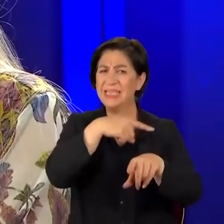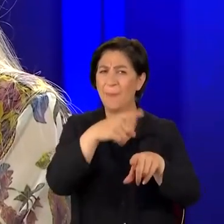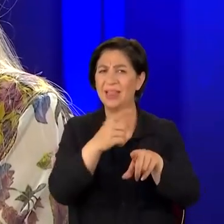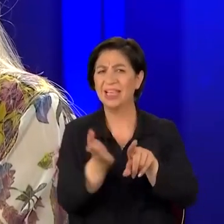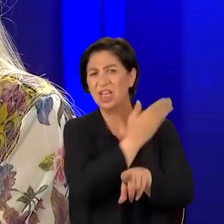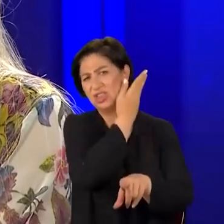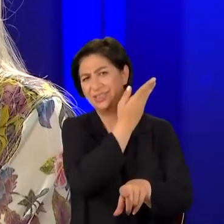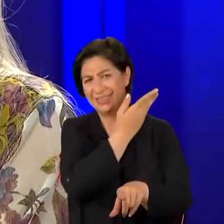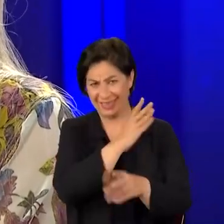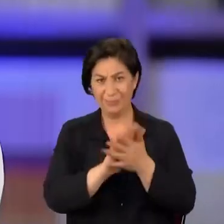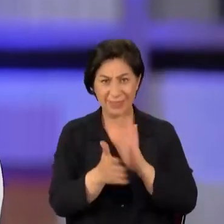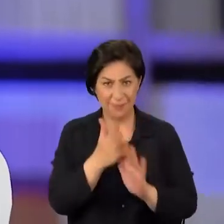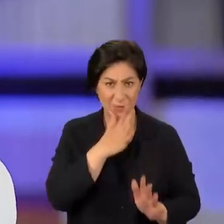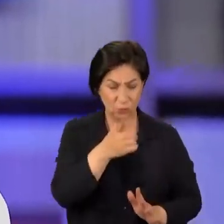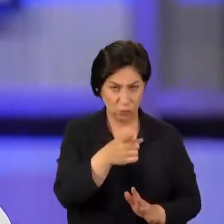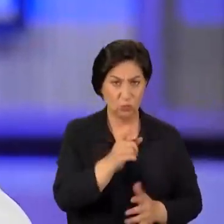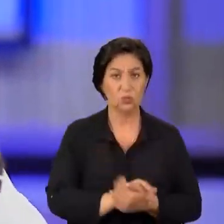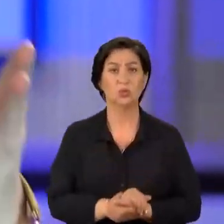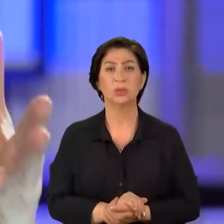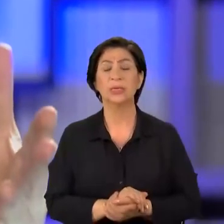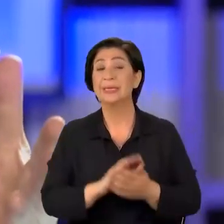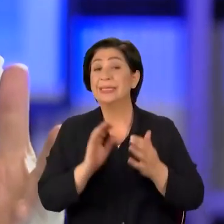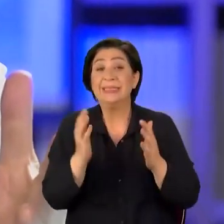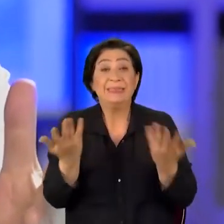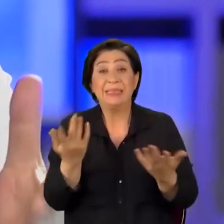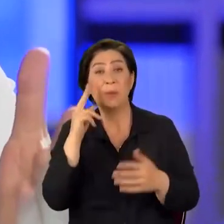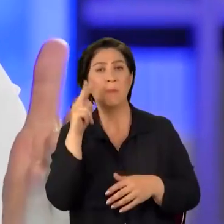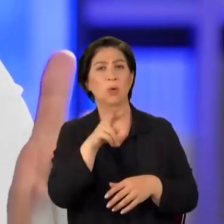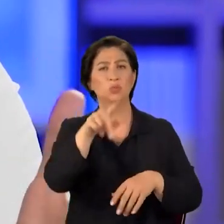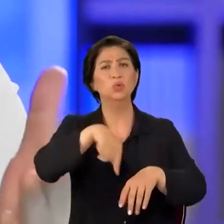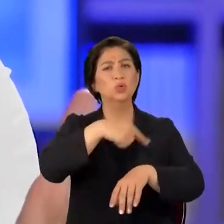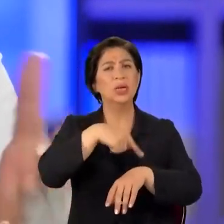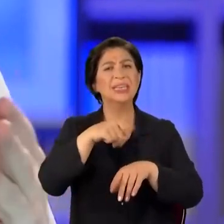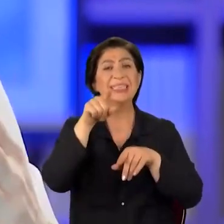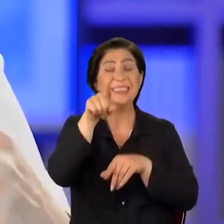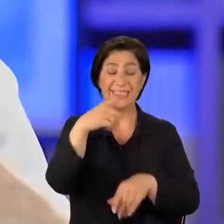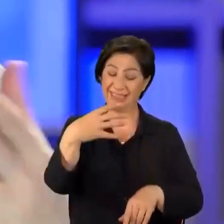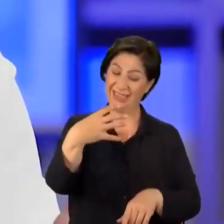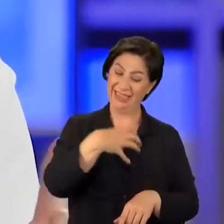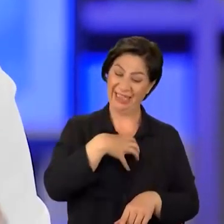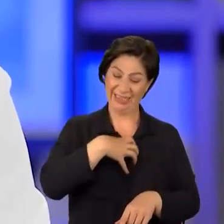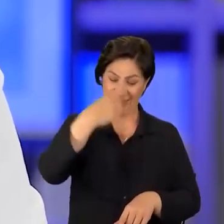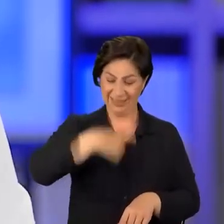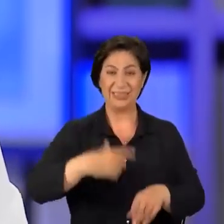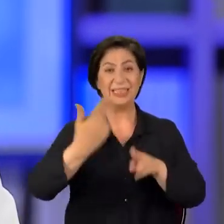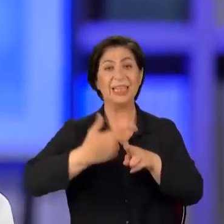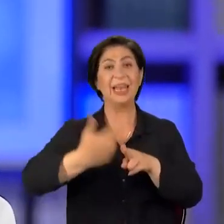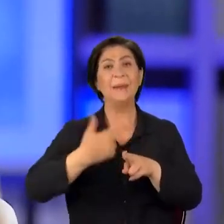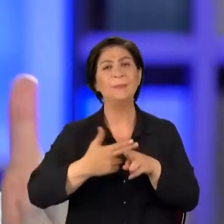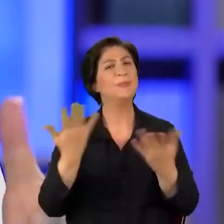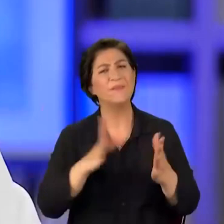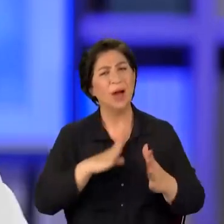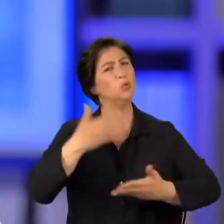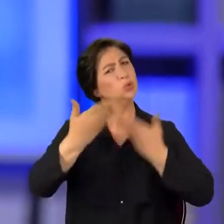Gençlerin siyasete girmemesi gereken bir dönem atlattık. Nasıl bakıyorsunuz bu sürece? Ve siz kendinizde, kendi deneyimlerimizden de söz